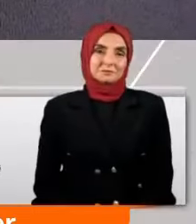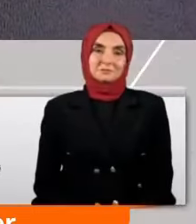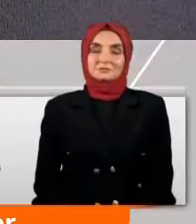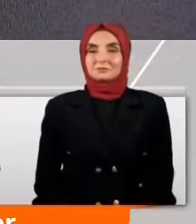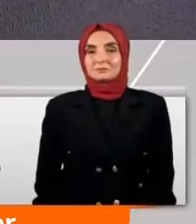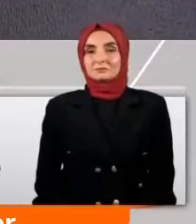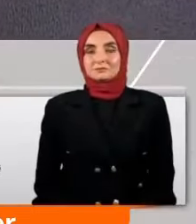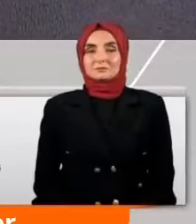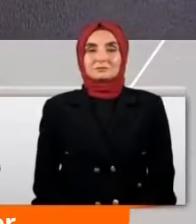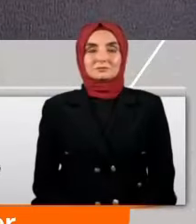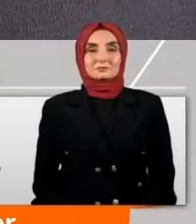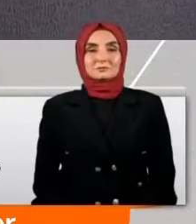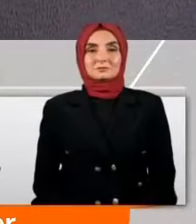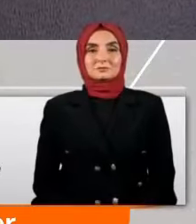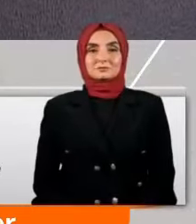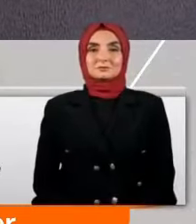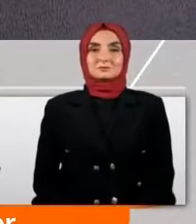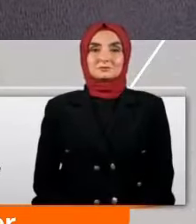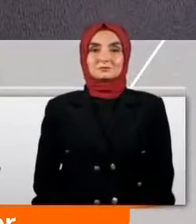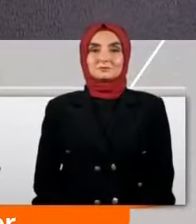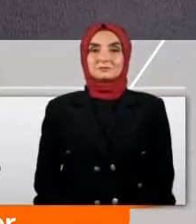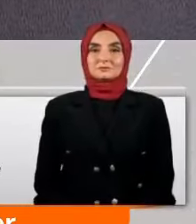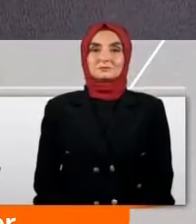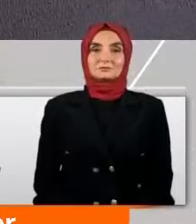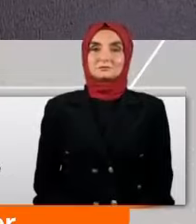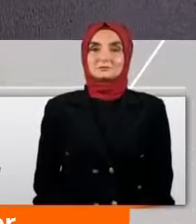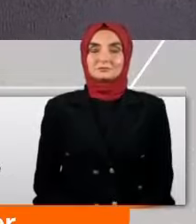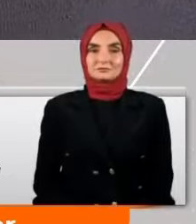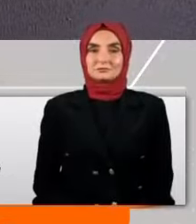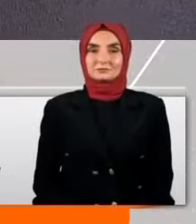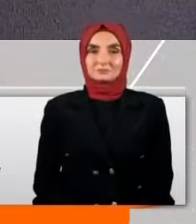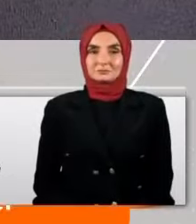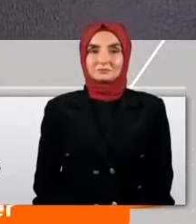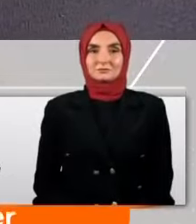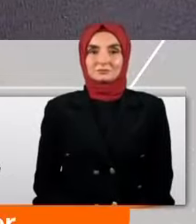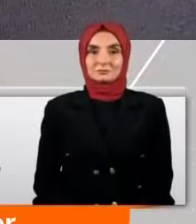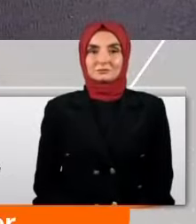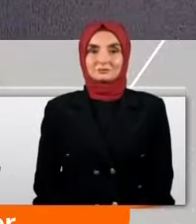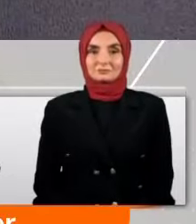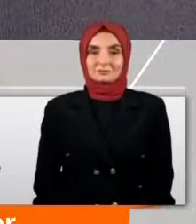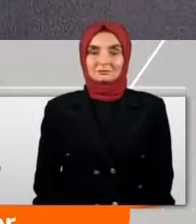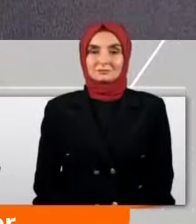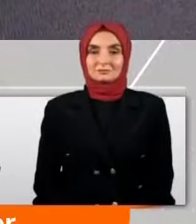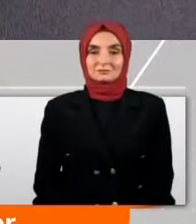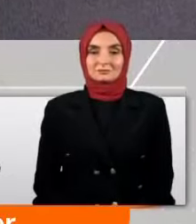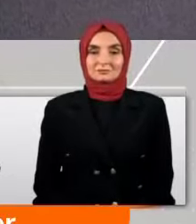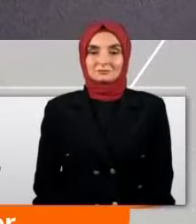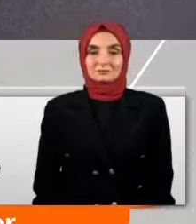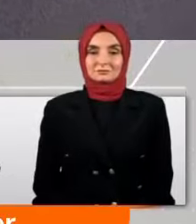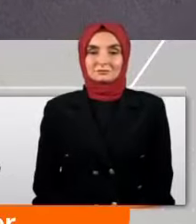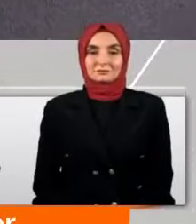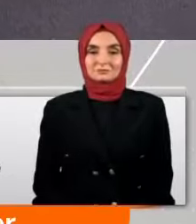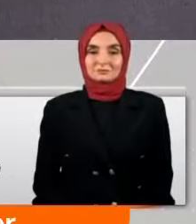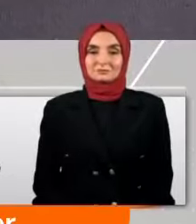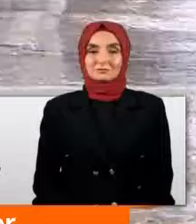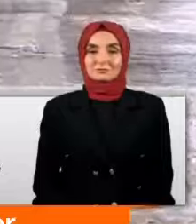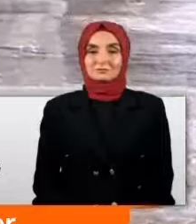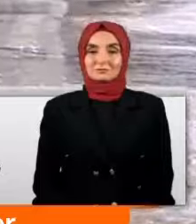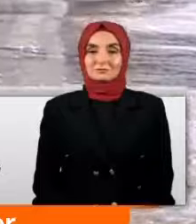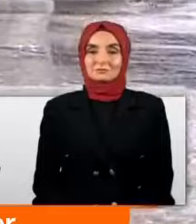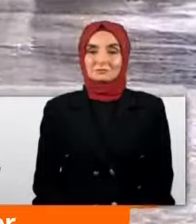Burada sürekli yani haftada bir kere iki kere kaza oluyor. Bu kazanın nedeni yollarda bariyerlerin olmaması veya bir tümseyin